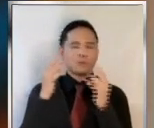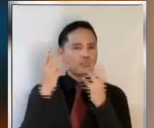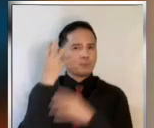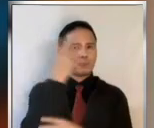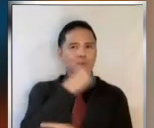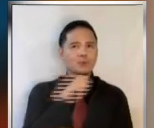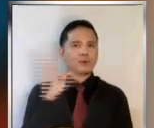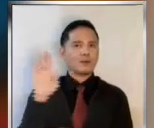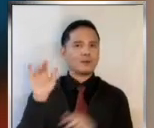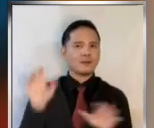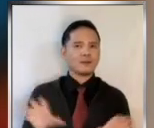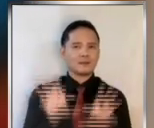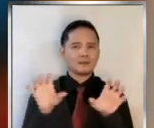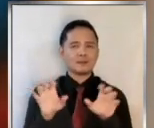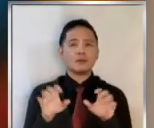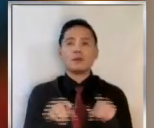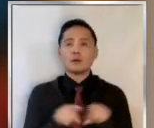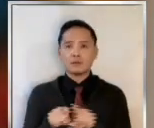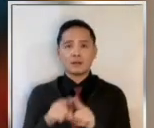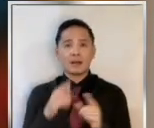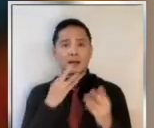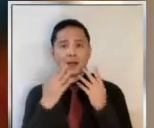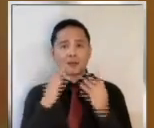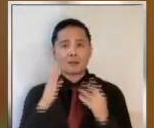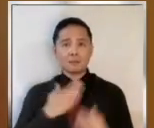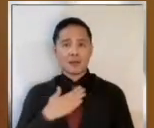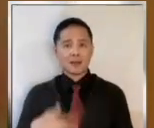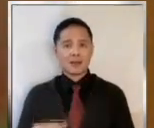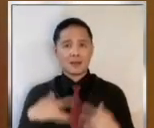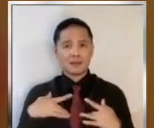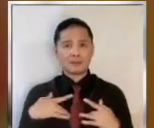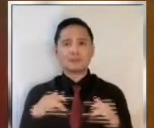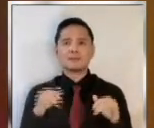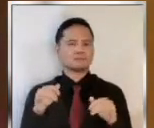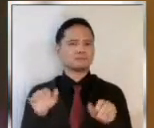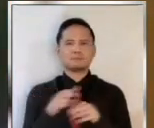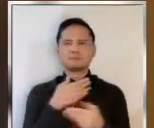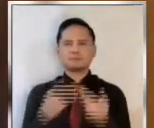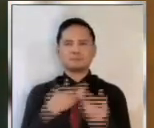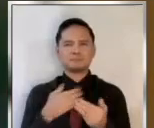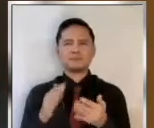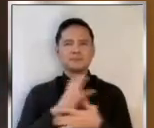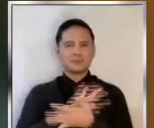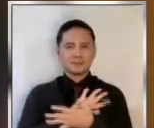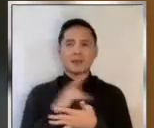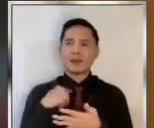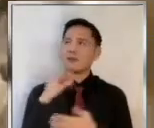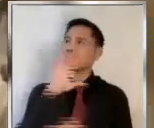Habang pinatunayang makulay pa rin ang buhay sa kabila ng pandemya sa ganda ng Christmas tree na ito.